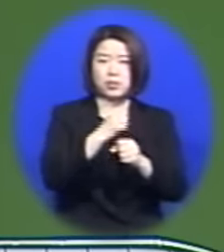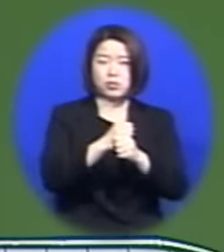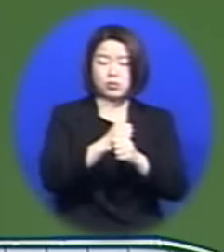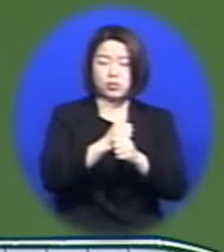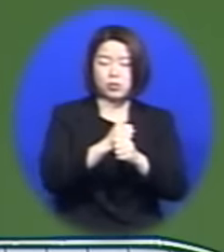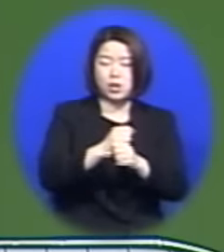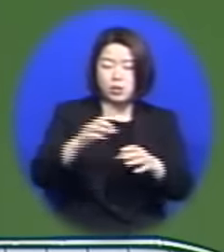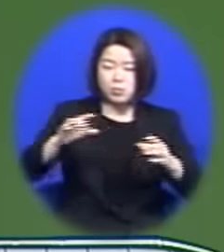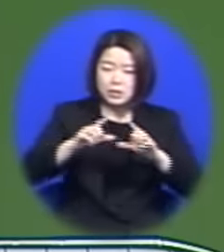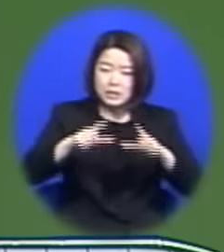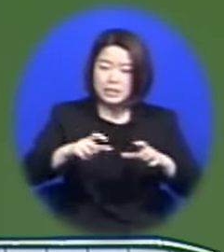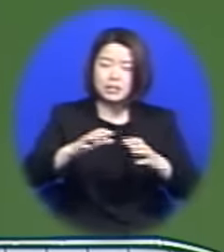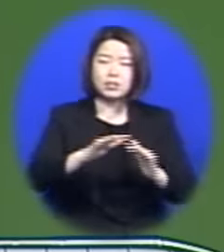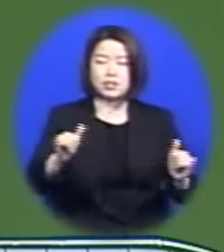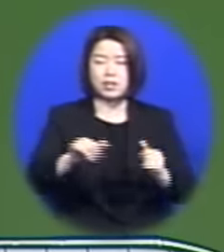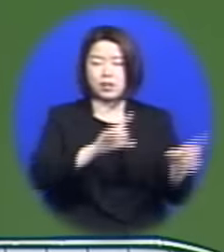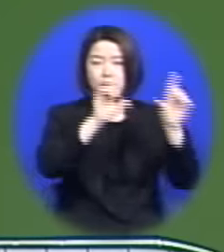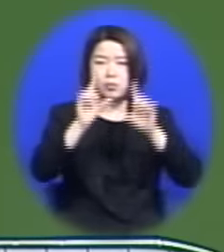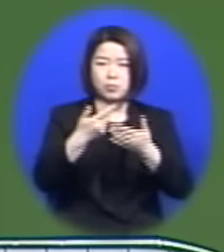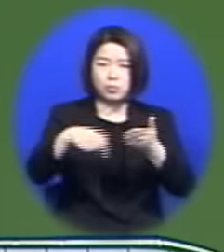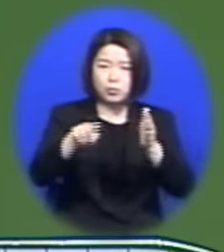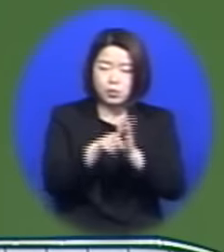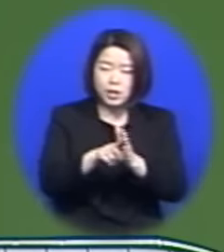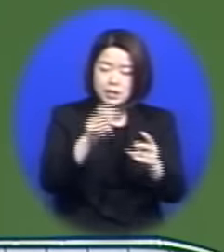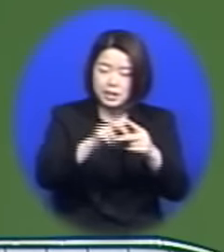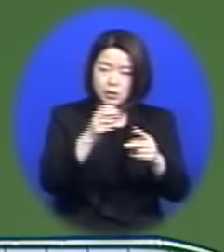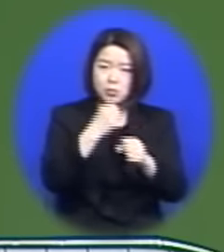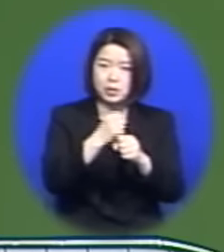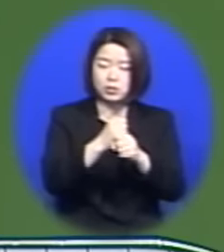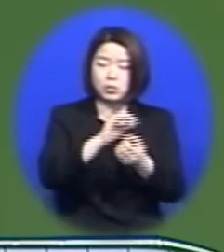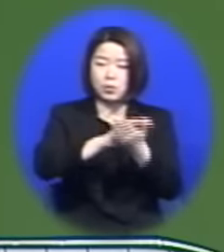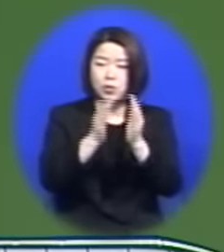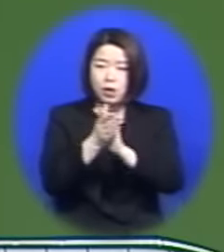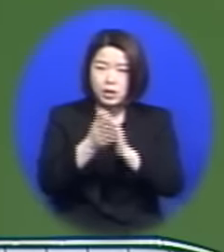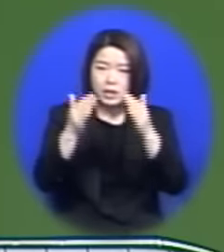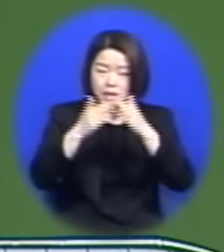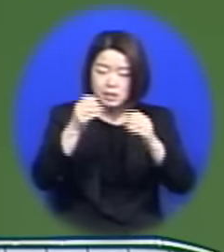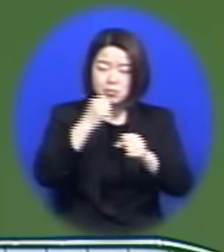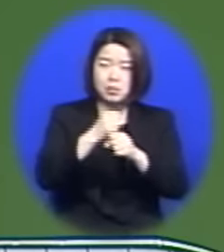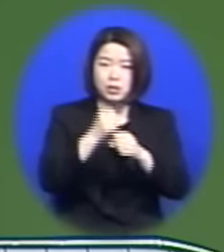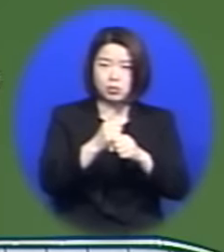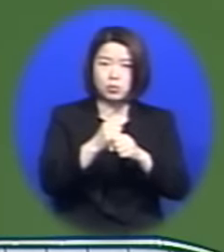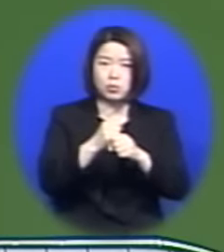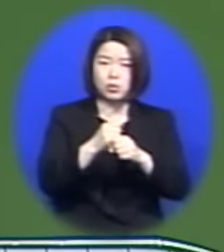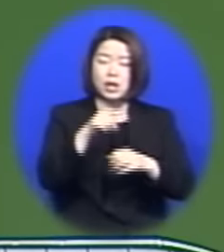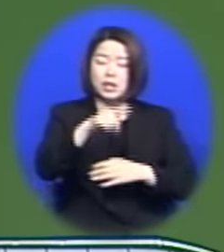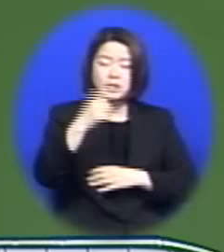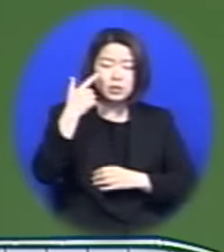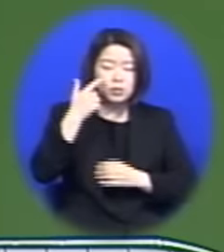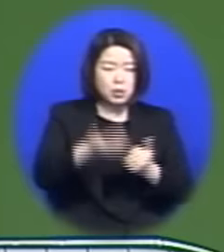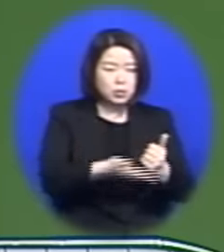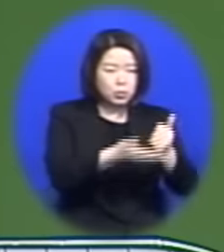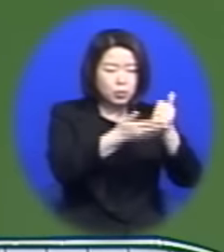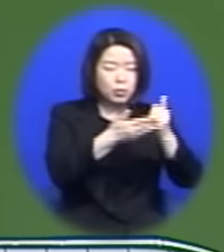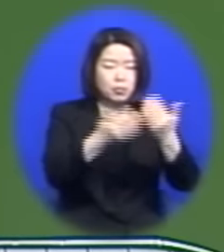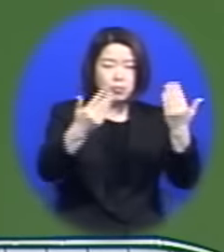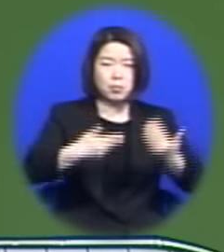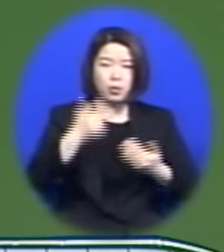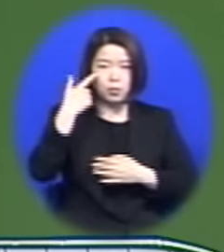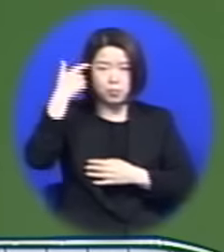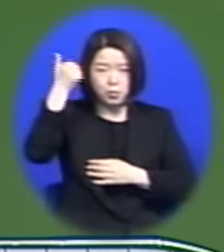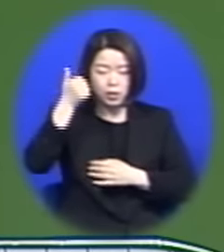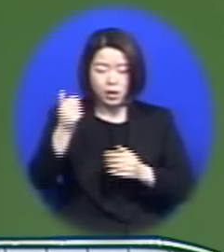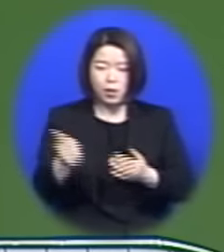만들고 어린이 집을 만들고 그는 너무나 존경받고 그 목회는 너무나 성공적인 목회를